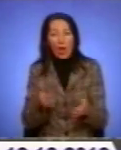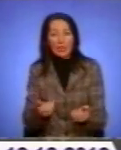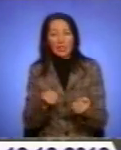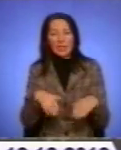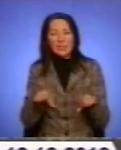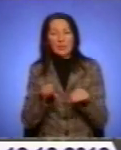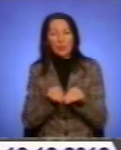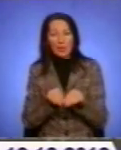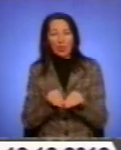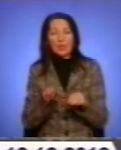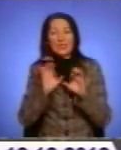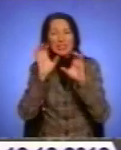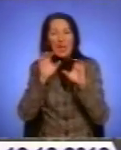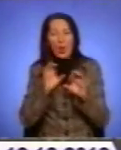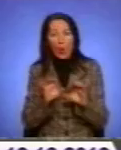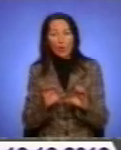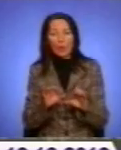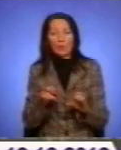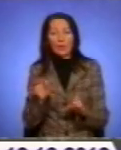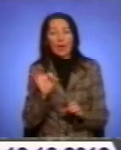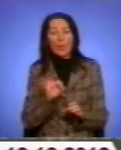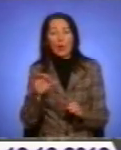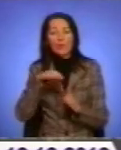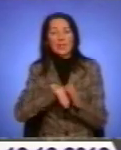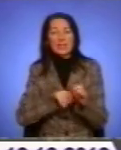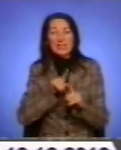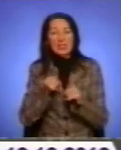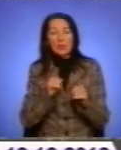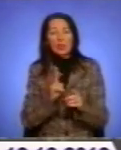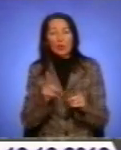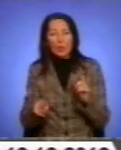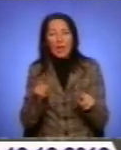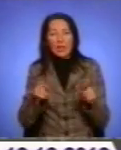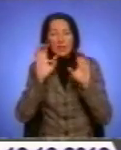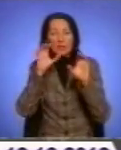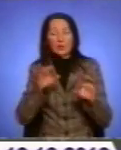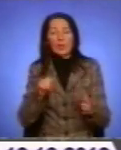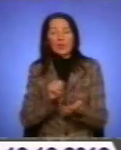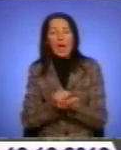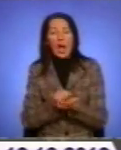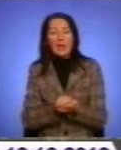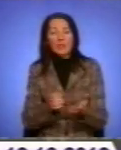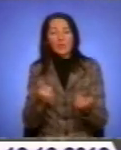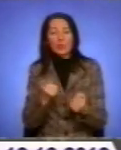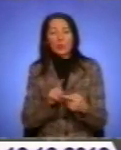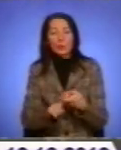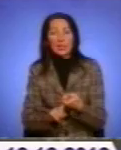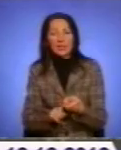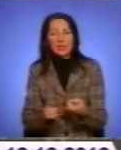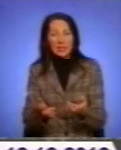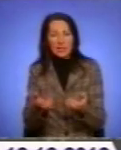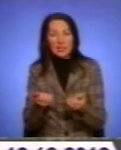України, спільно з законом про внесення змін до деяких законодавчих актів у зв'язку з прийняттям цього закону.